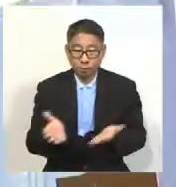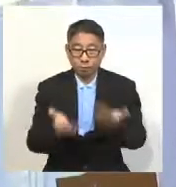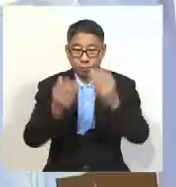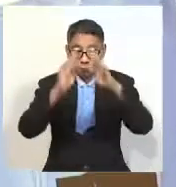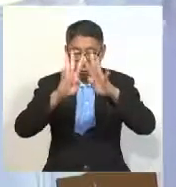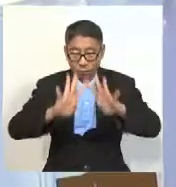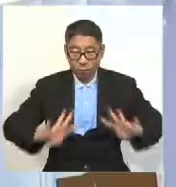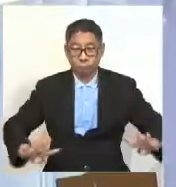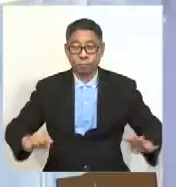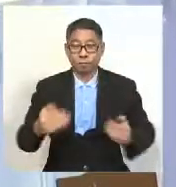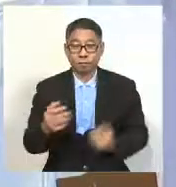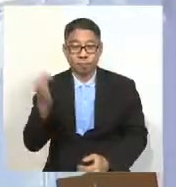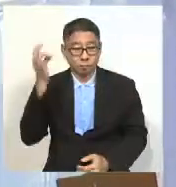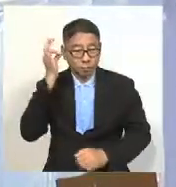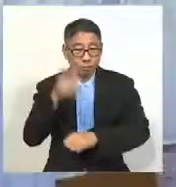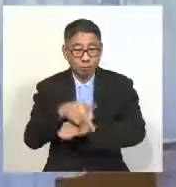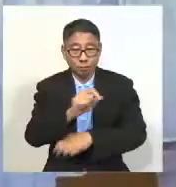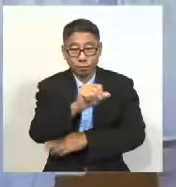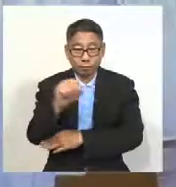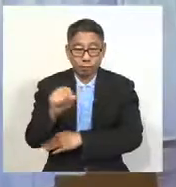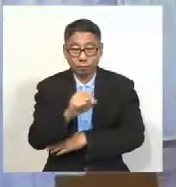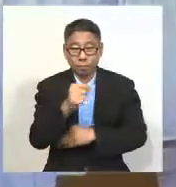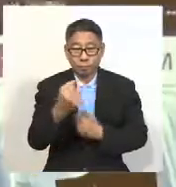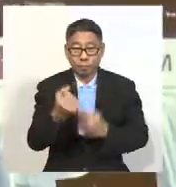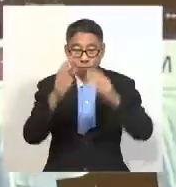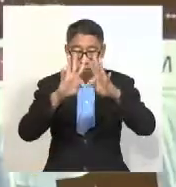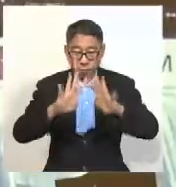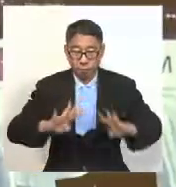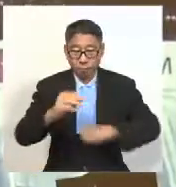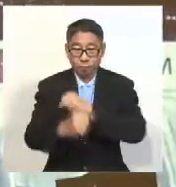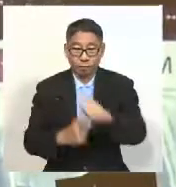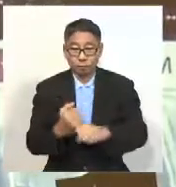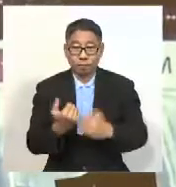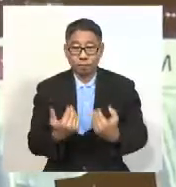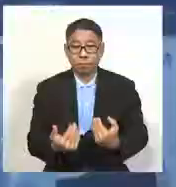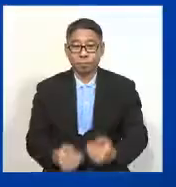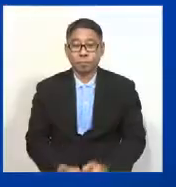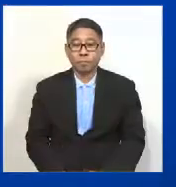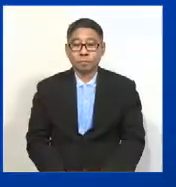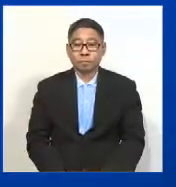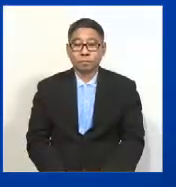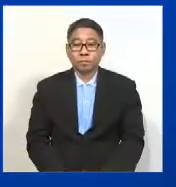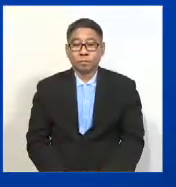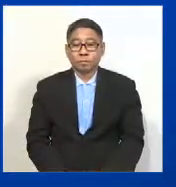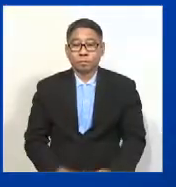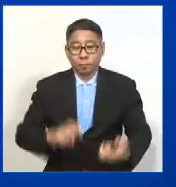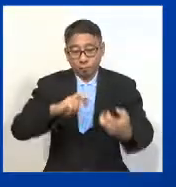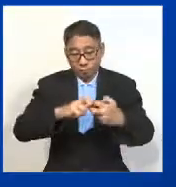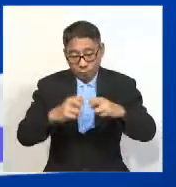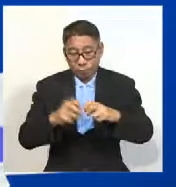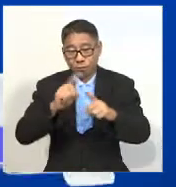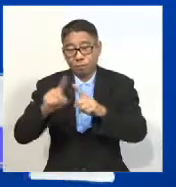เคลื่อนไอป้าค่ะฟังเสียงประธานรัฐสภาและประธานไอป้าในปีนี้กันหน่อย ปัญหาอีกมากมายหลายเรื่อง